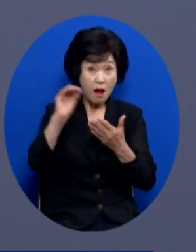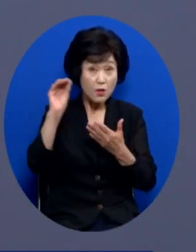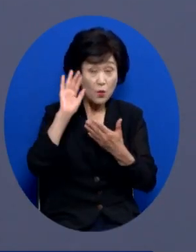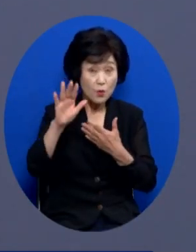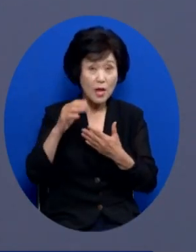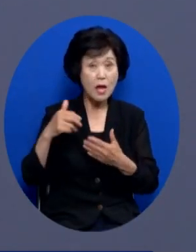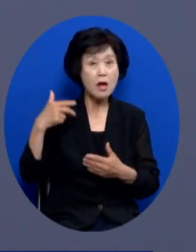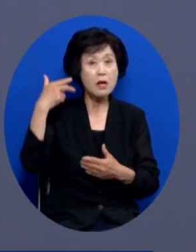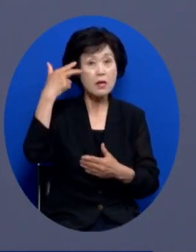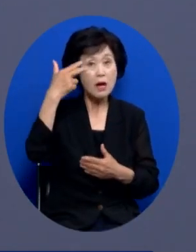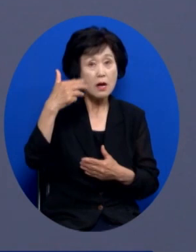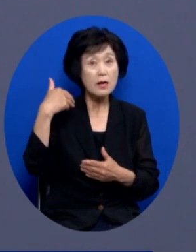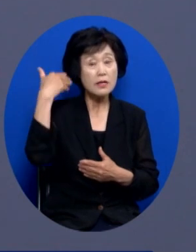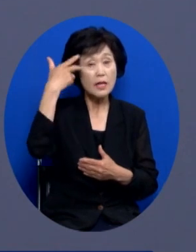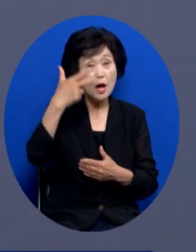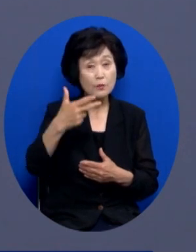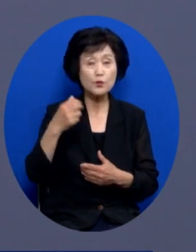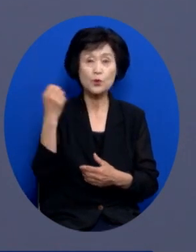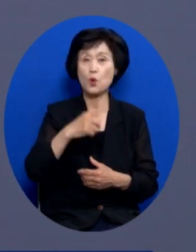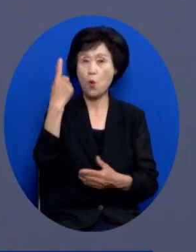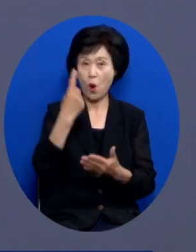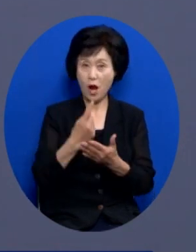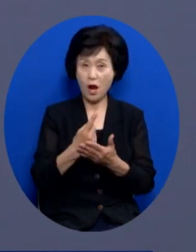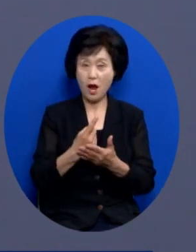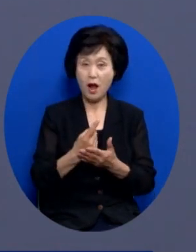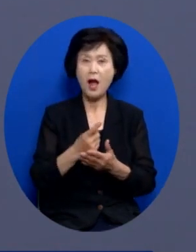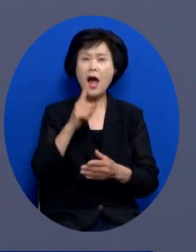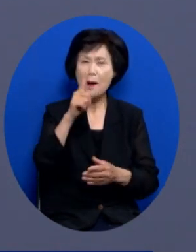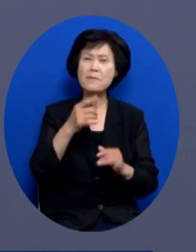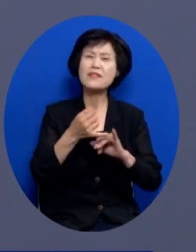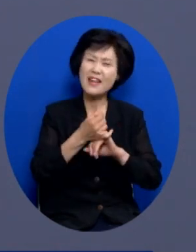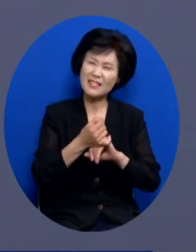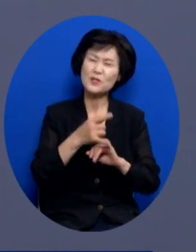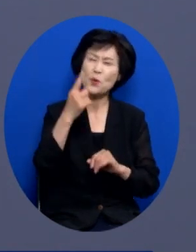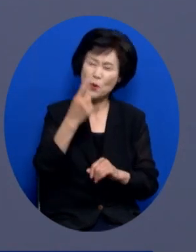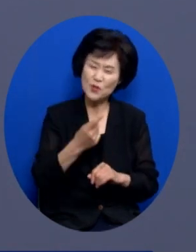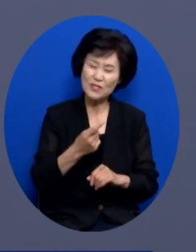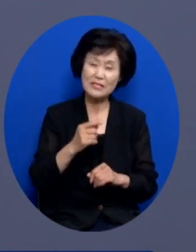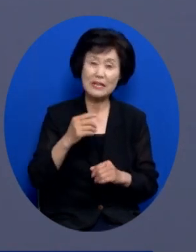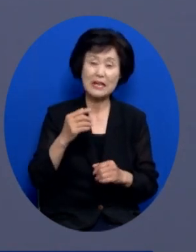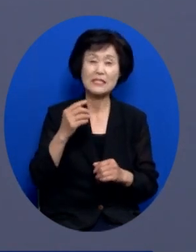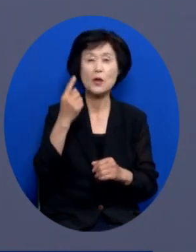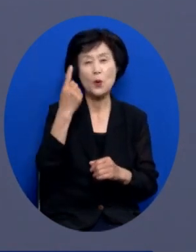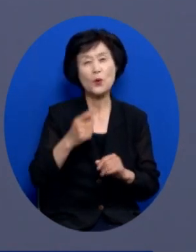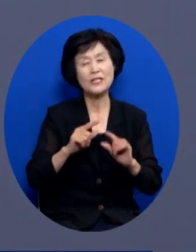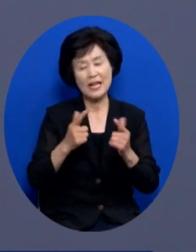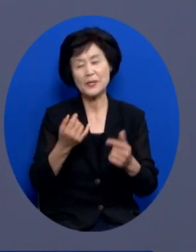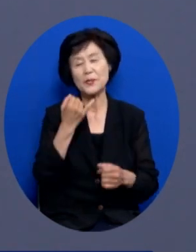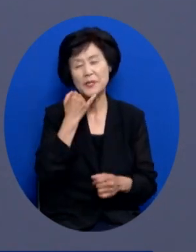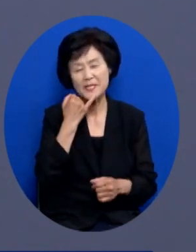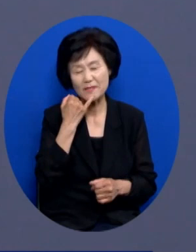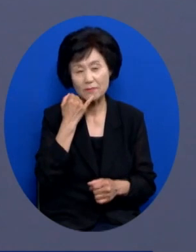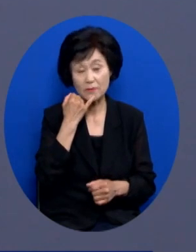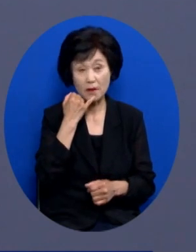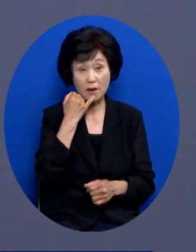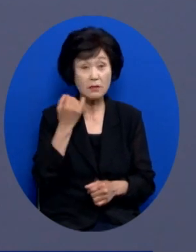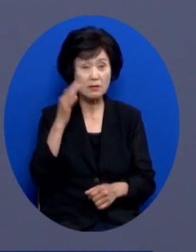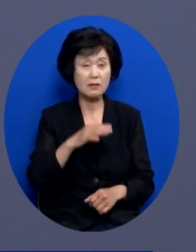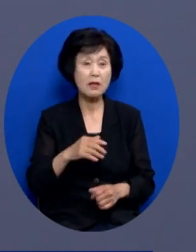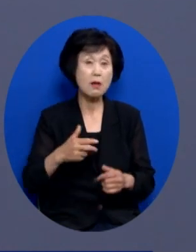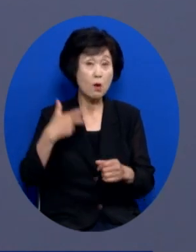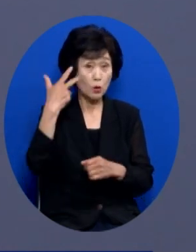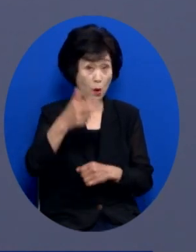거예요. 그래서 한번 약속하시고 오셨으니까 이제 안 오셔도 된다 했더니 다음 주에 또 올 건데요 그러는